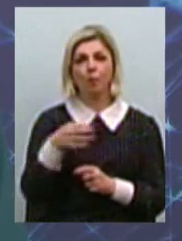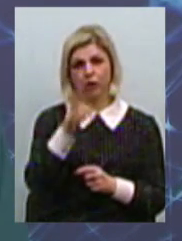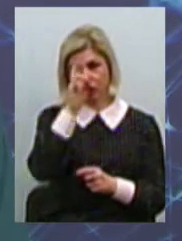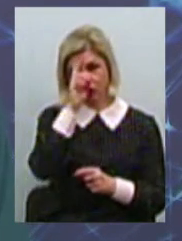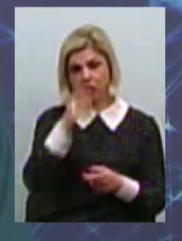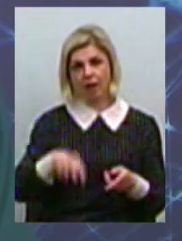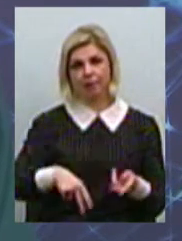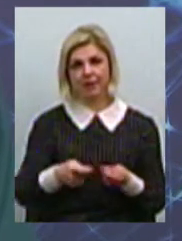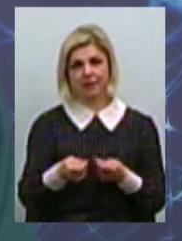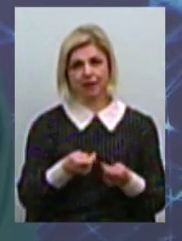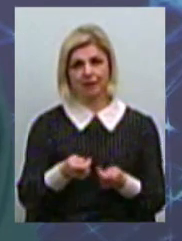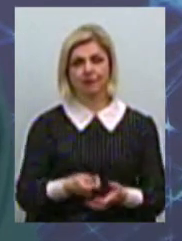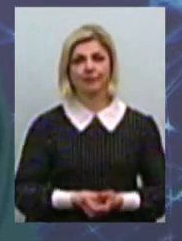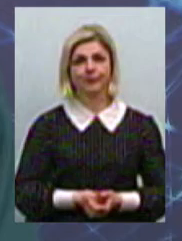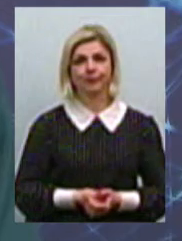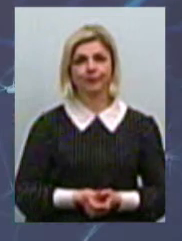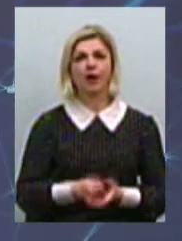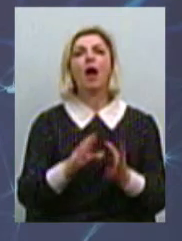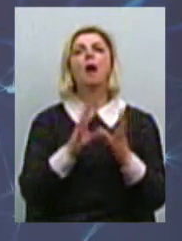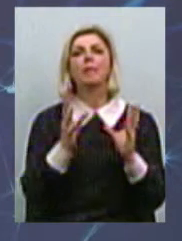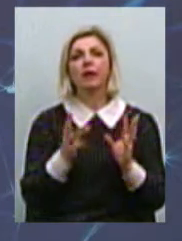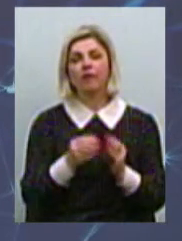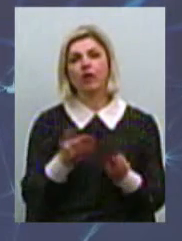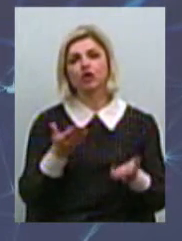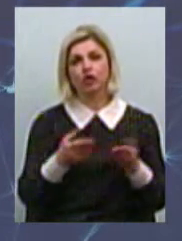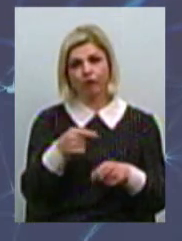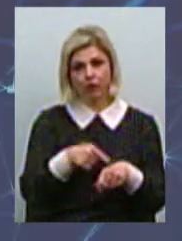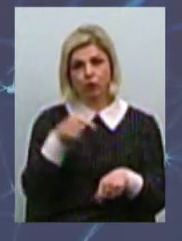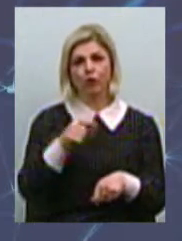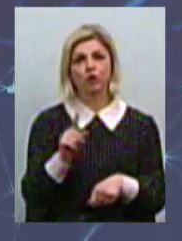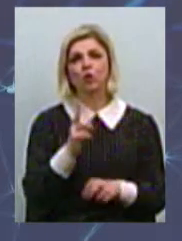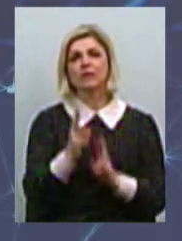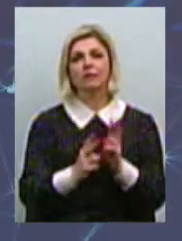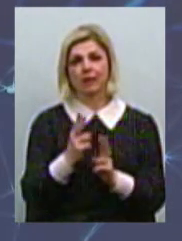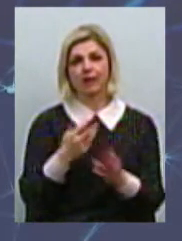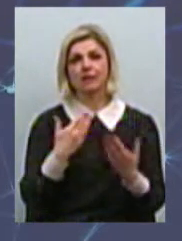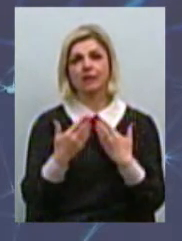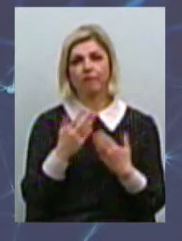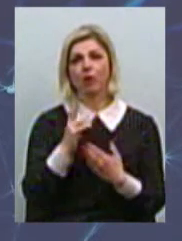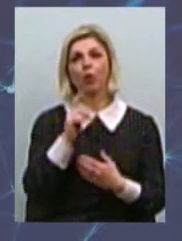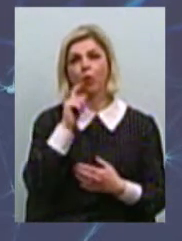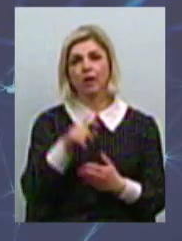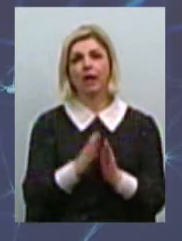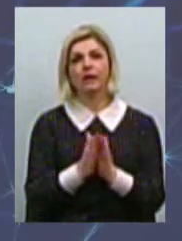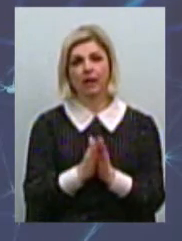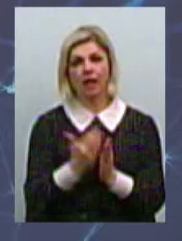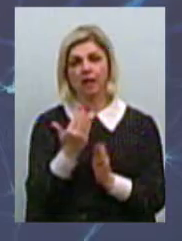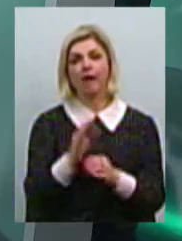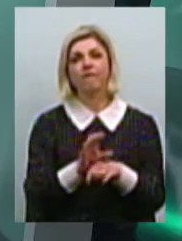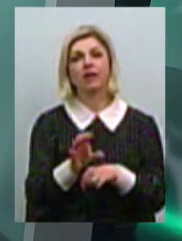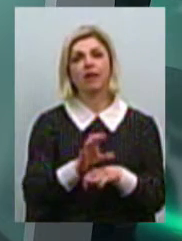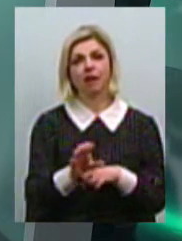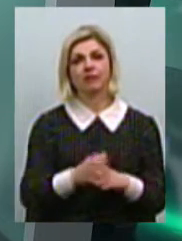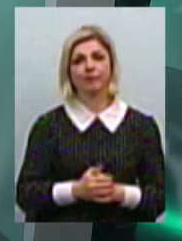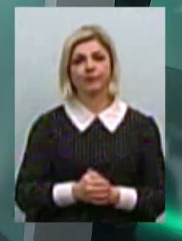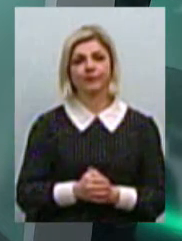облдержадміністрації, тут проблем не було. Ну, а в принципі, чи відчуваєте ви, що змінилося ставлення до української книги, до її видання?